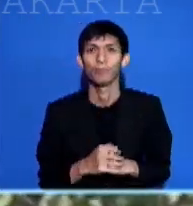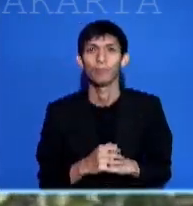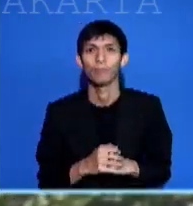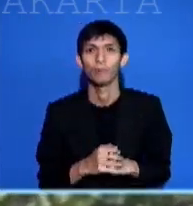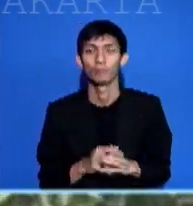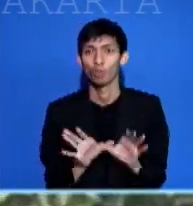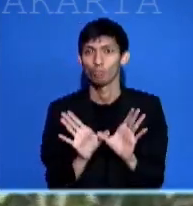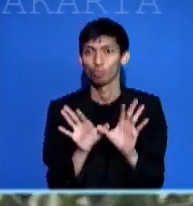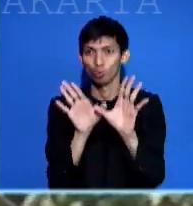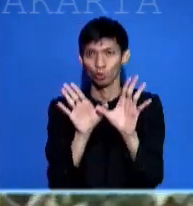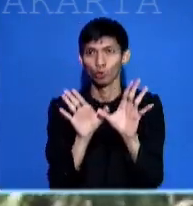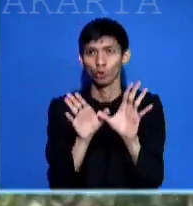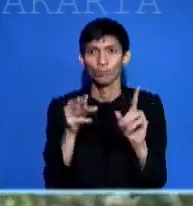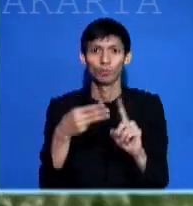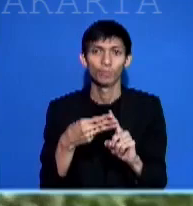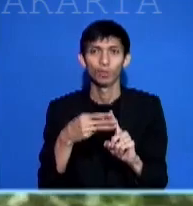Ugi